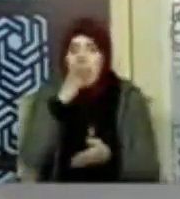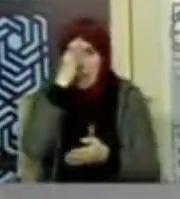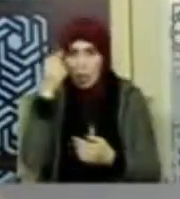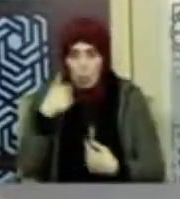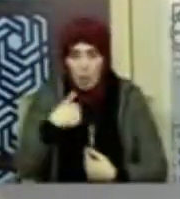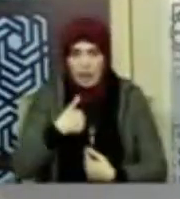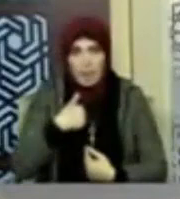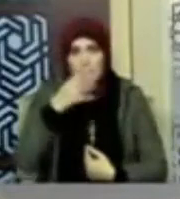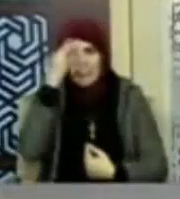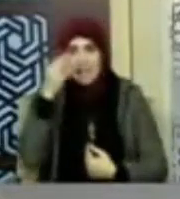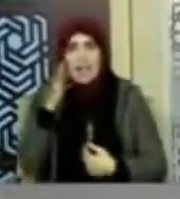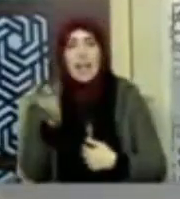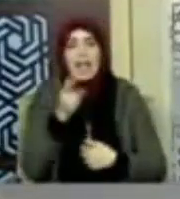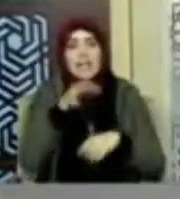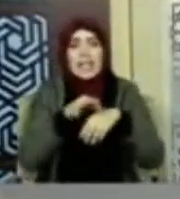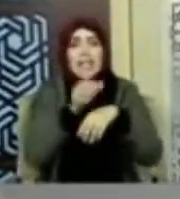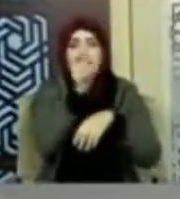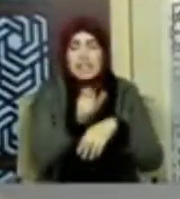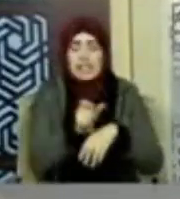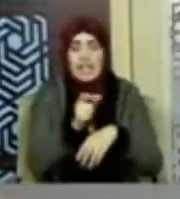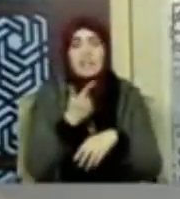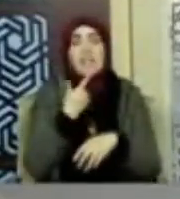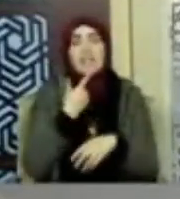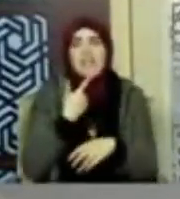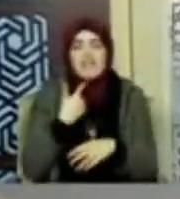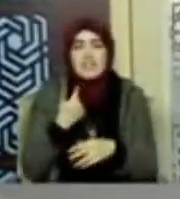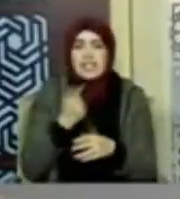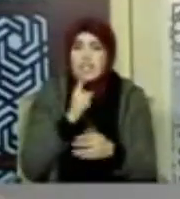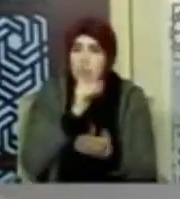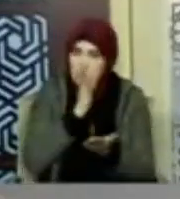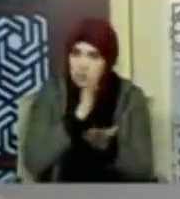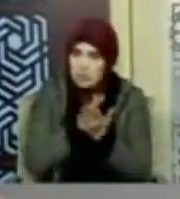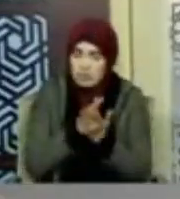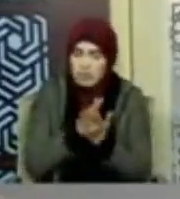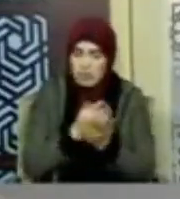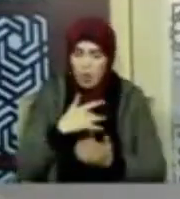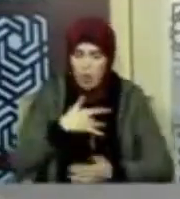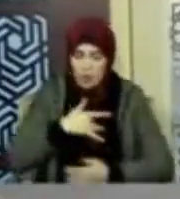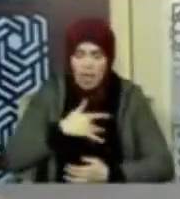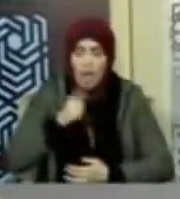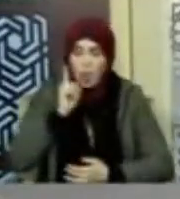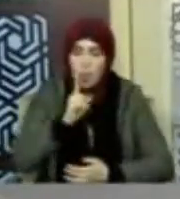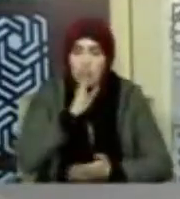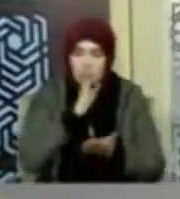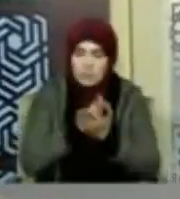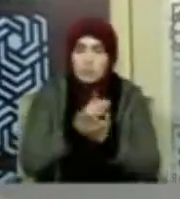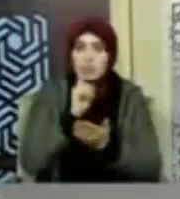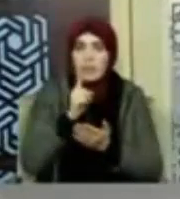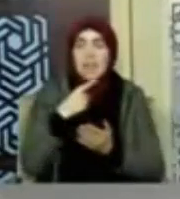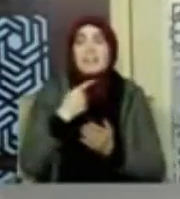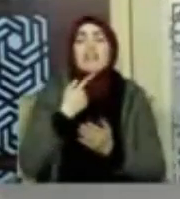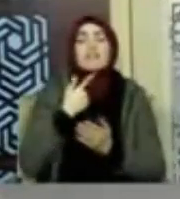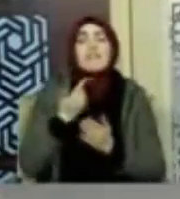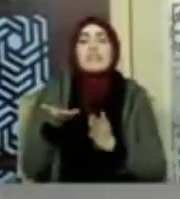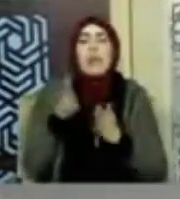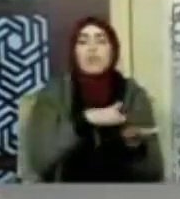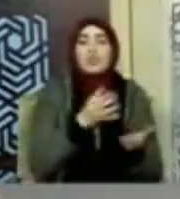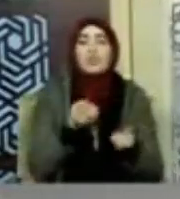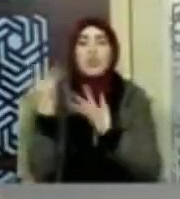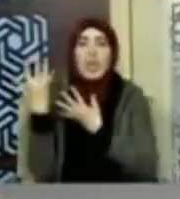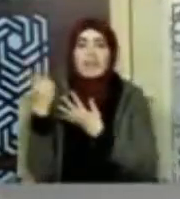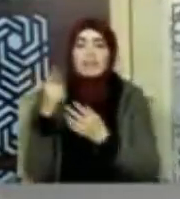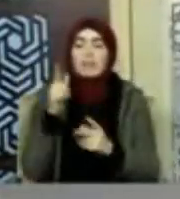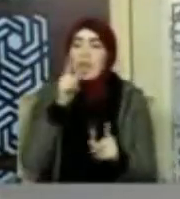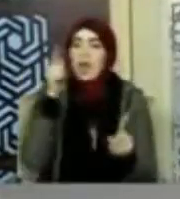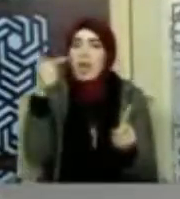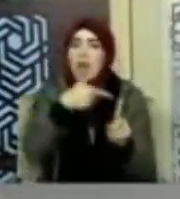الإنسان الشهادة بالصدق في مثل هذه المواطن ويعاهد ويبايع، قال له